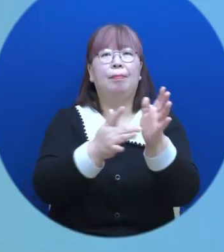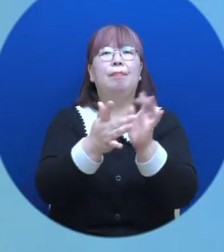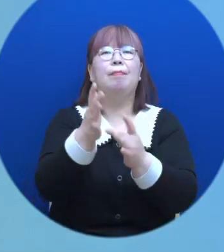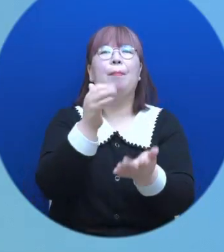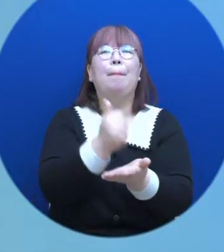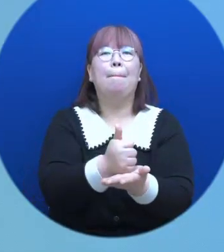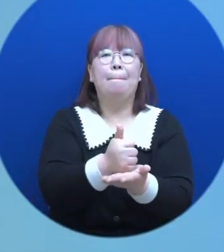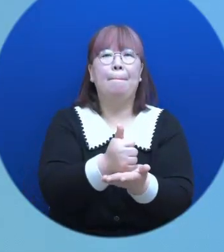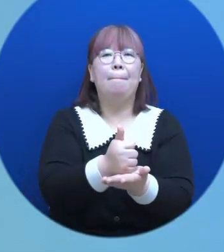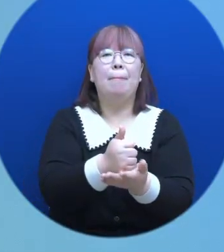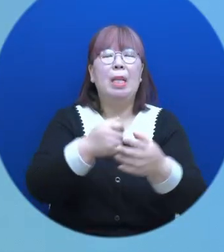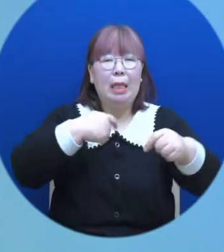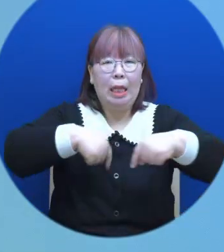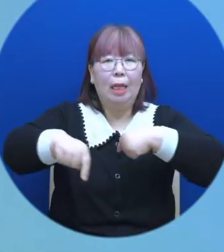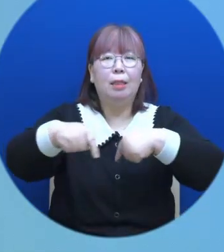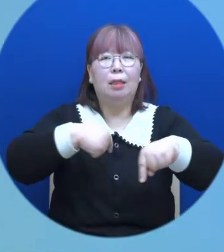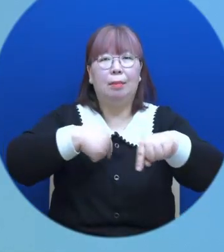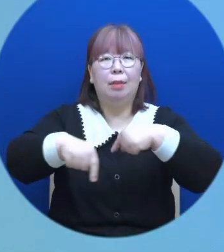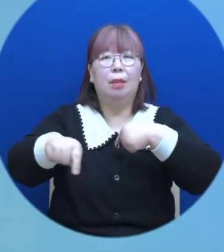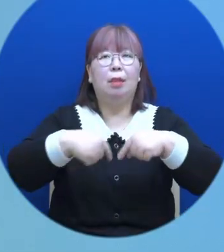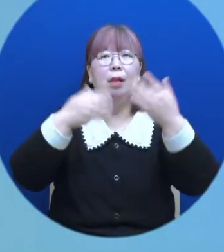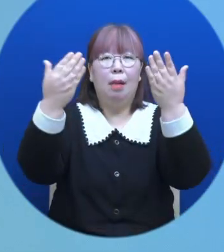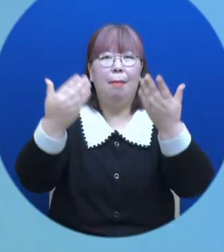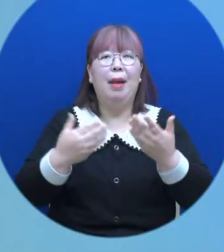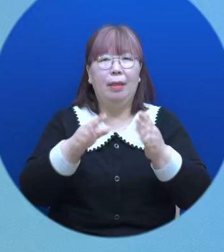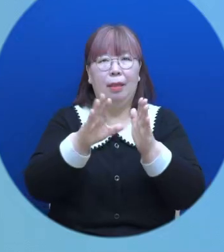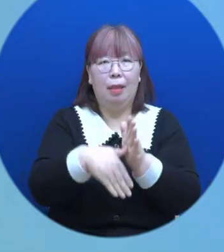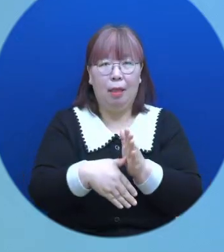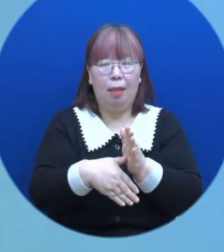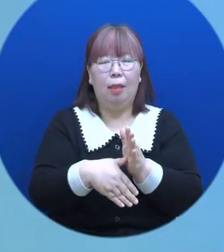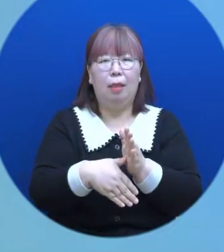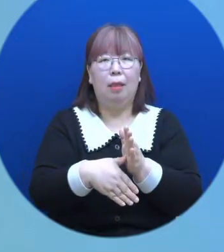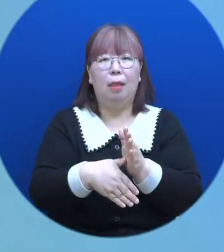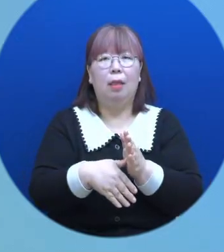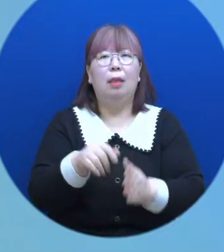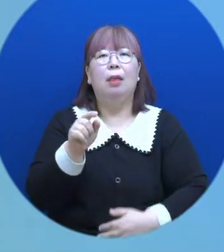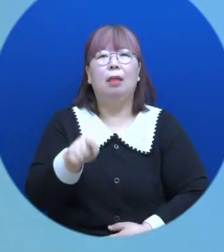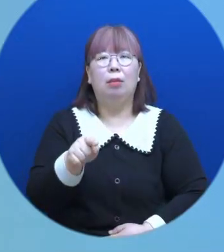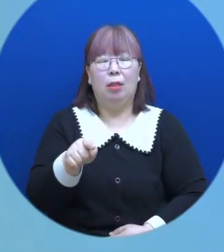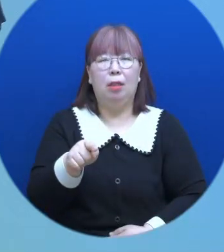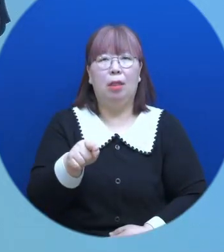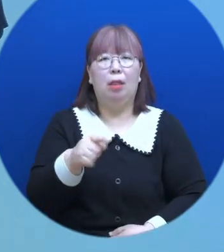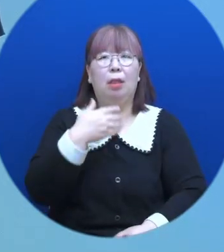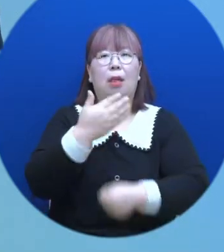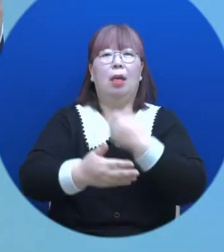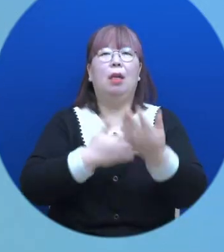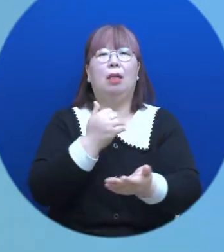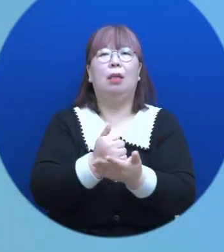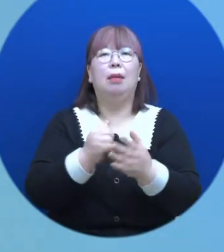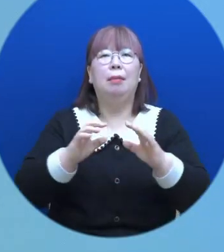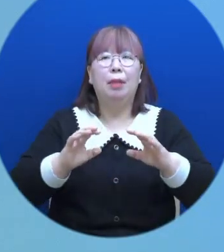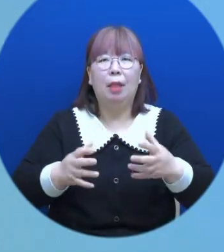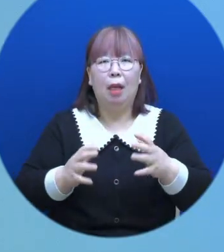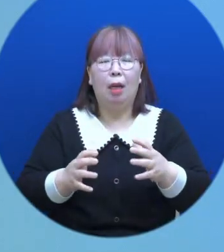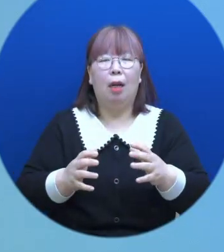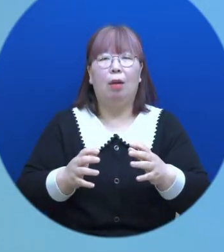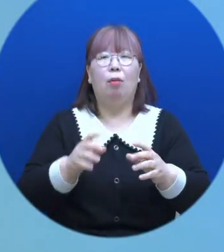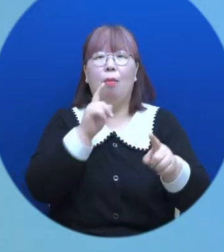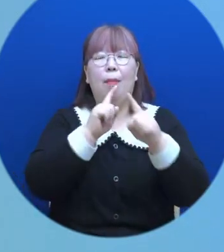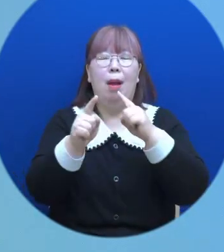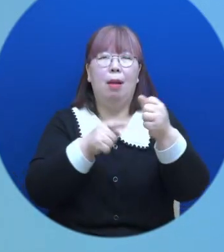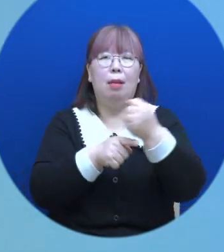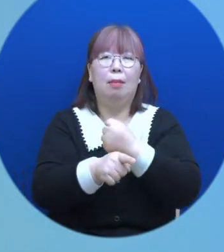예수님의 다스림을 받을 때 그것이 천국이라고 하는 걸 말씀하고 있다는